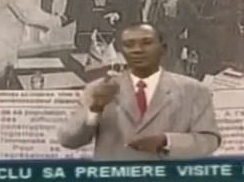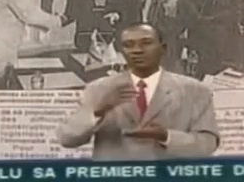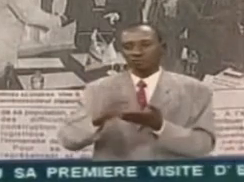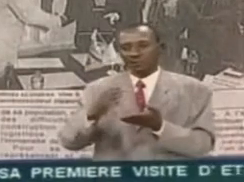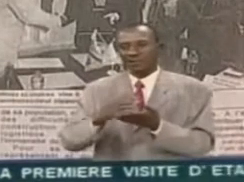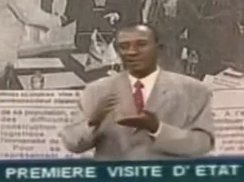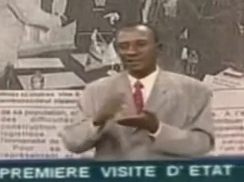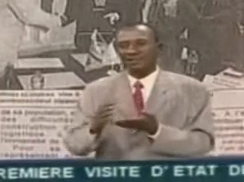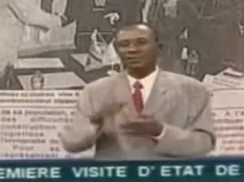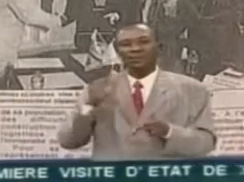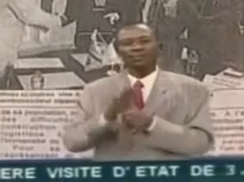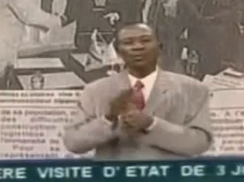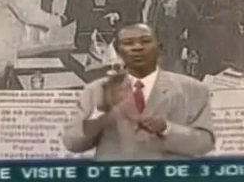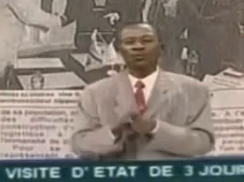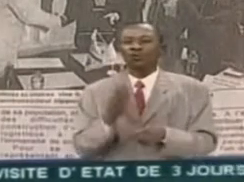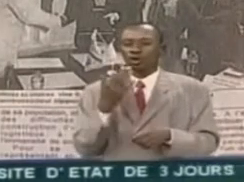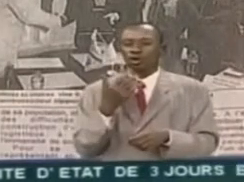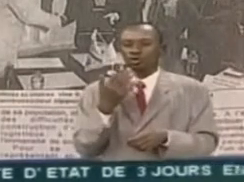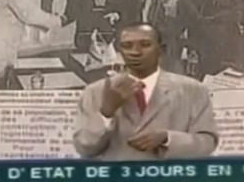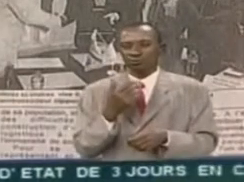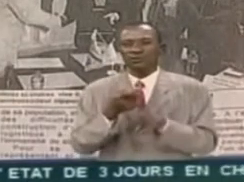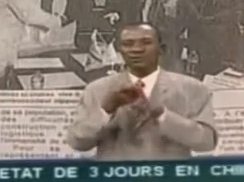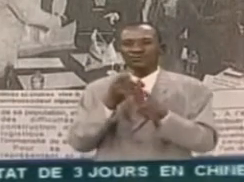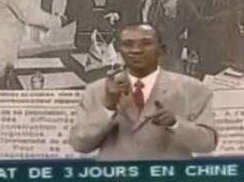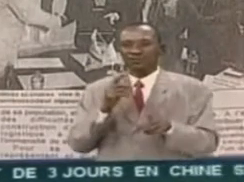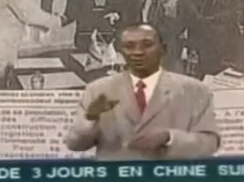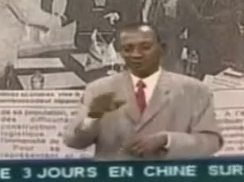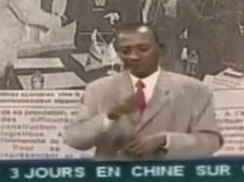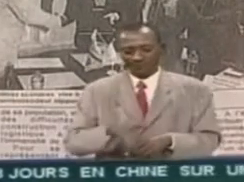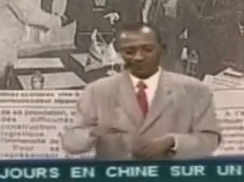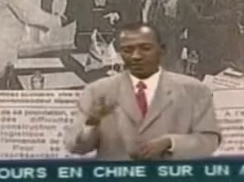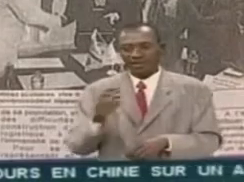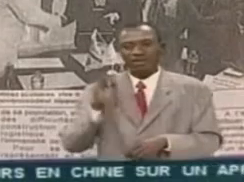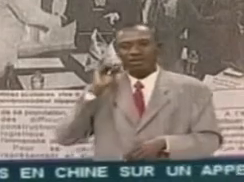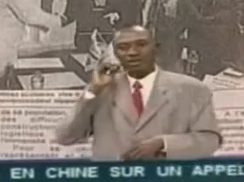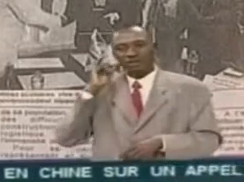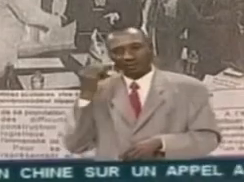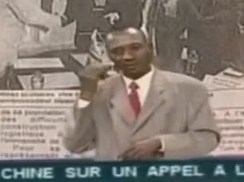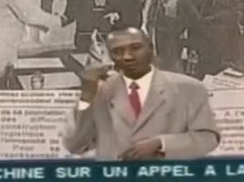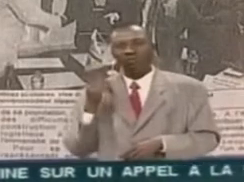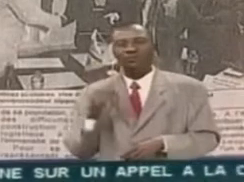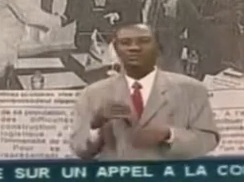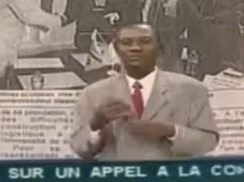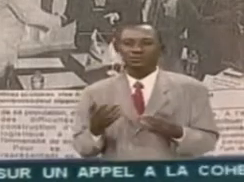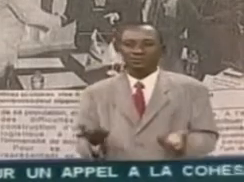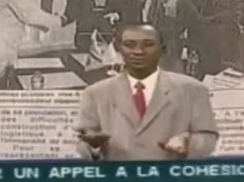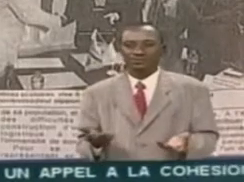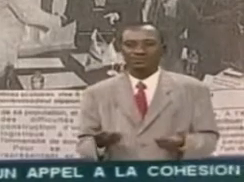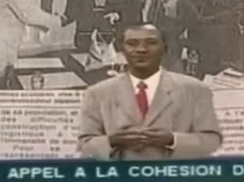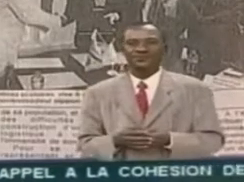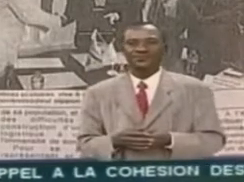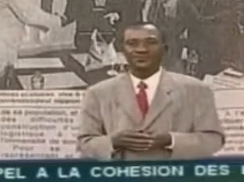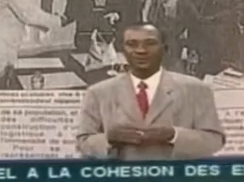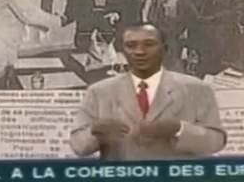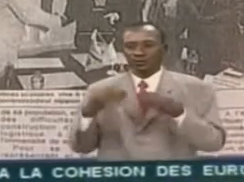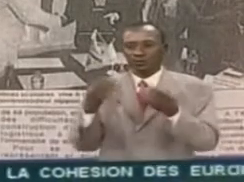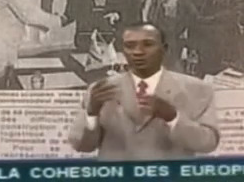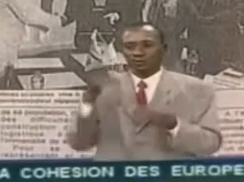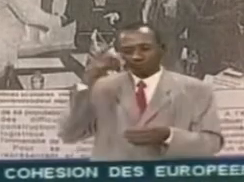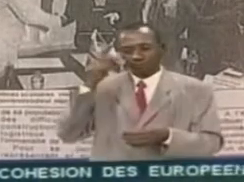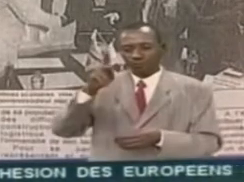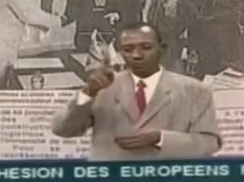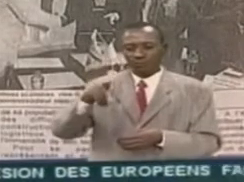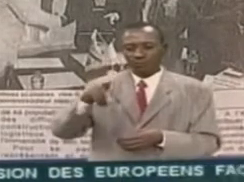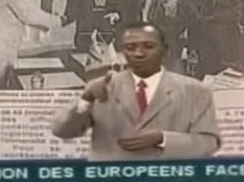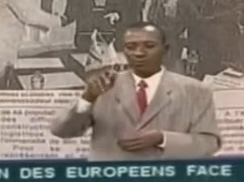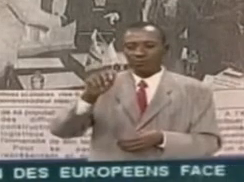un don remboursable du Japon d'une valeur de 1,8 million de dollars américains et sur ce quotidien réuni au PAM, programme alimentaire mondial